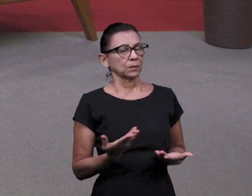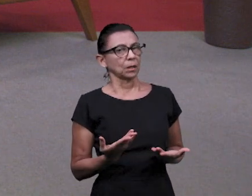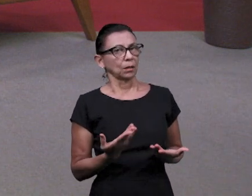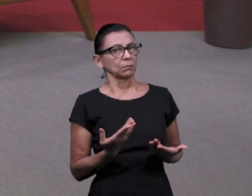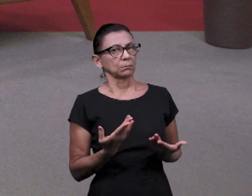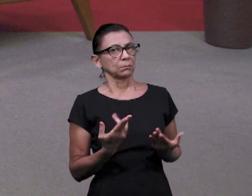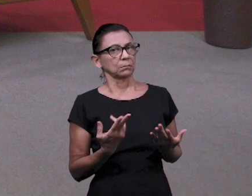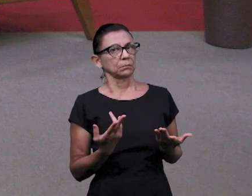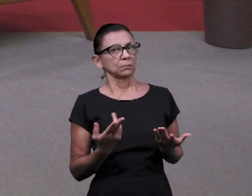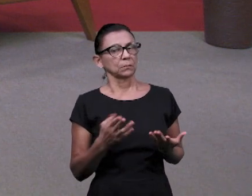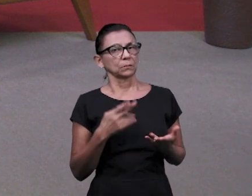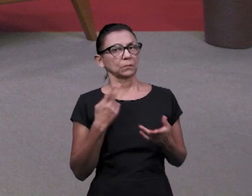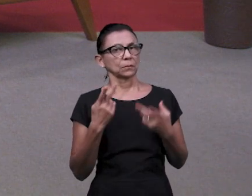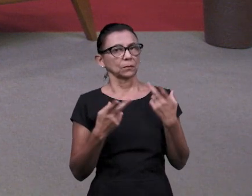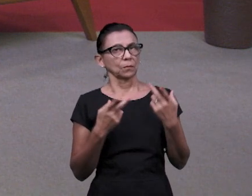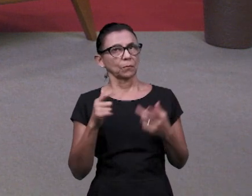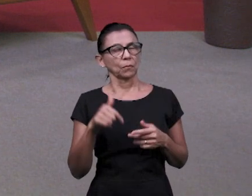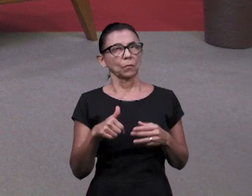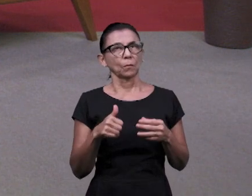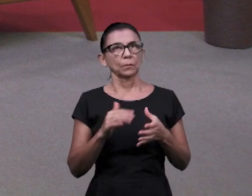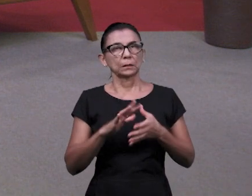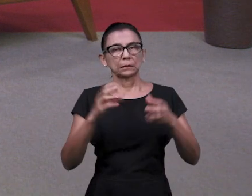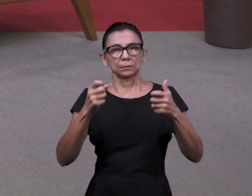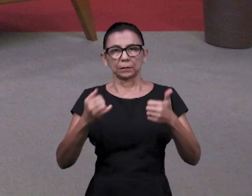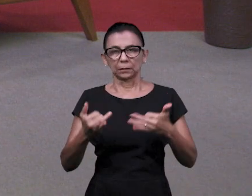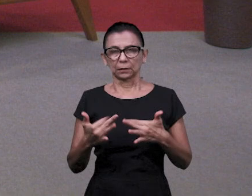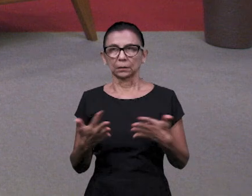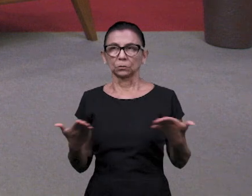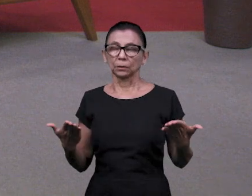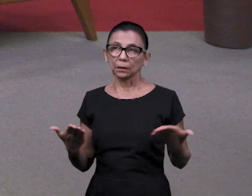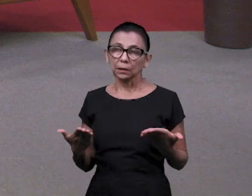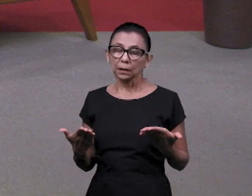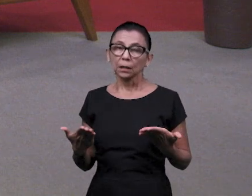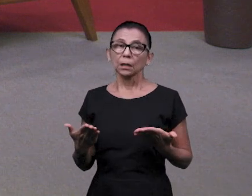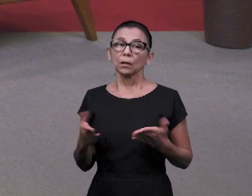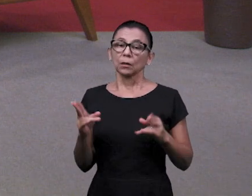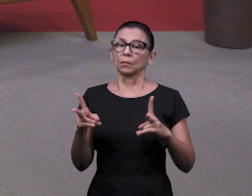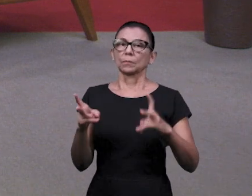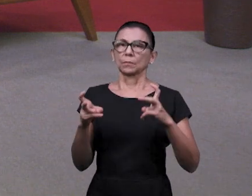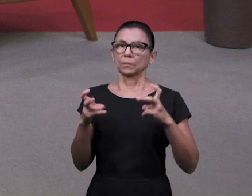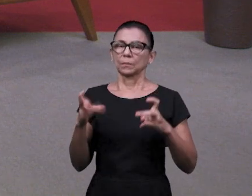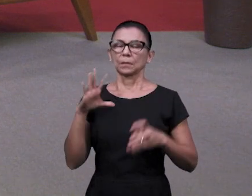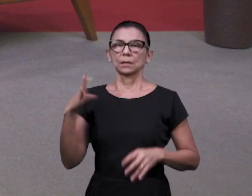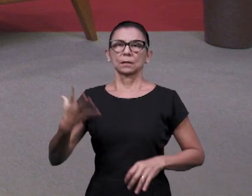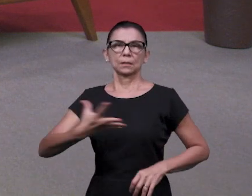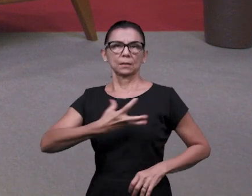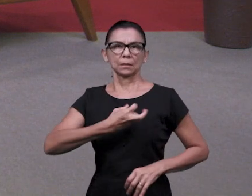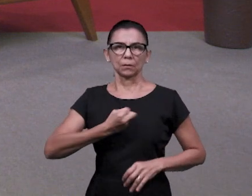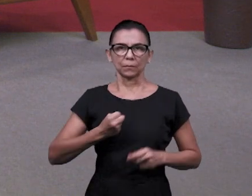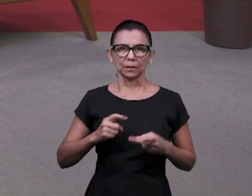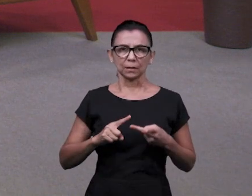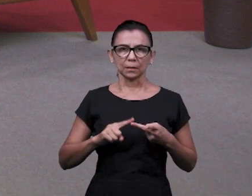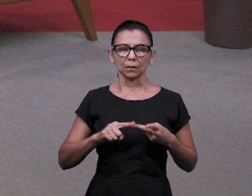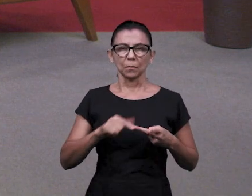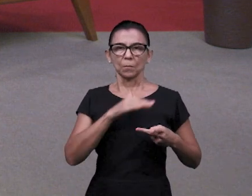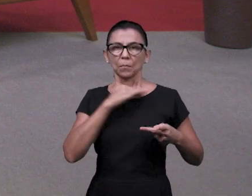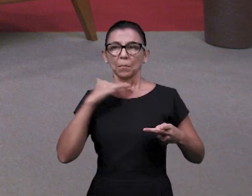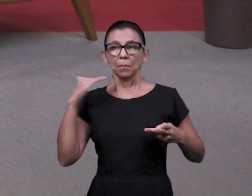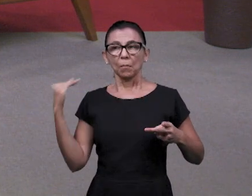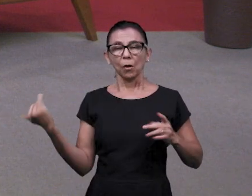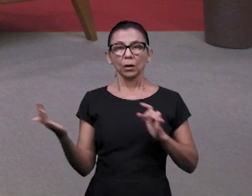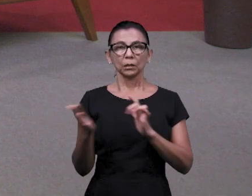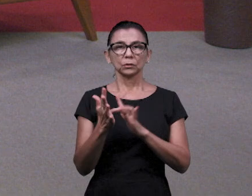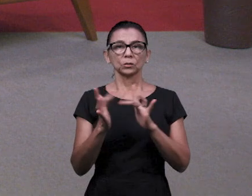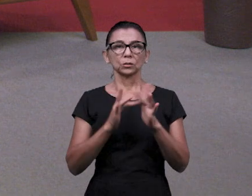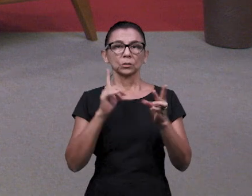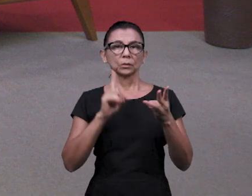ce que nous disons ici, nous pouvons observer que le salut, la mort de Jésus, le